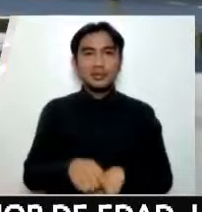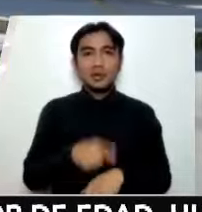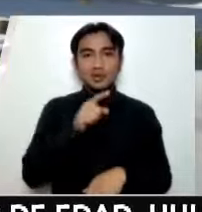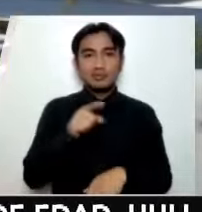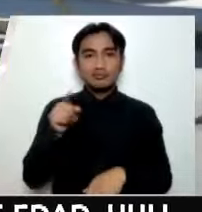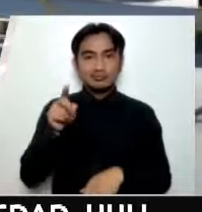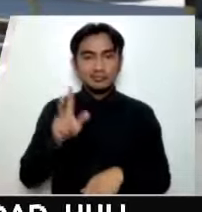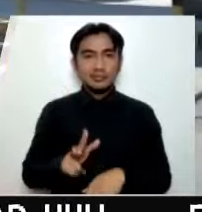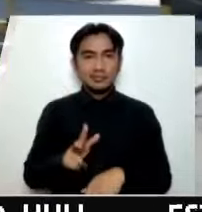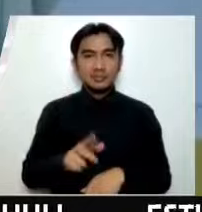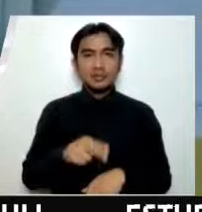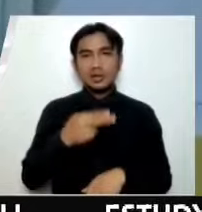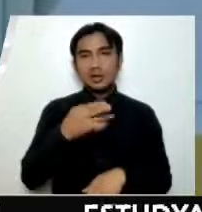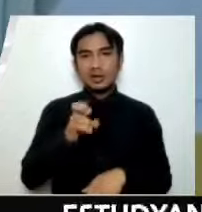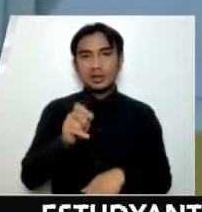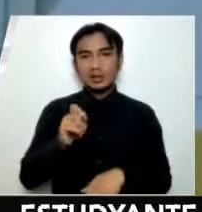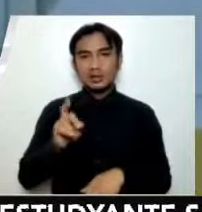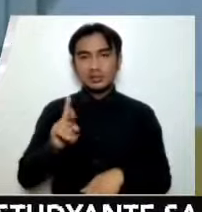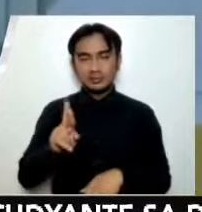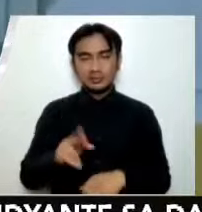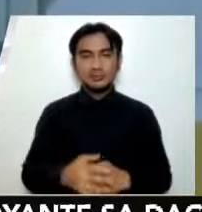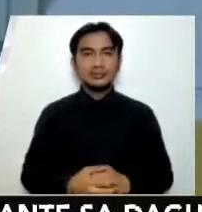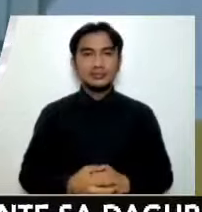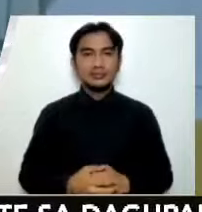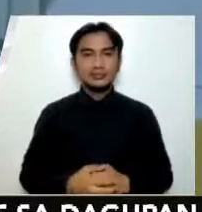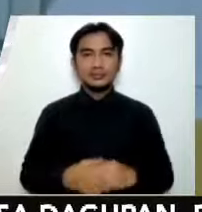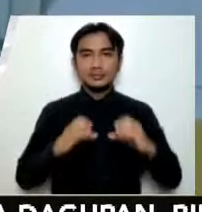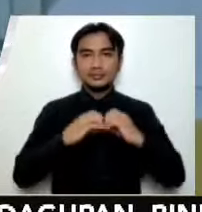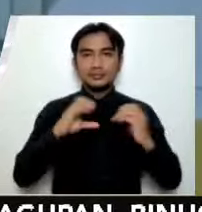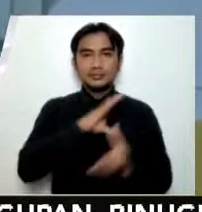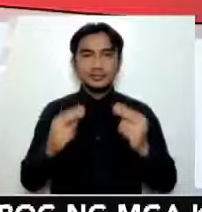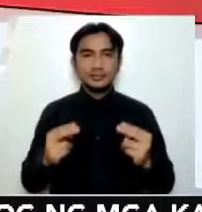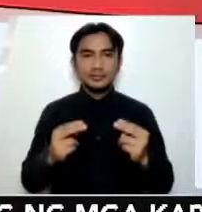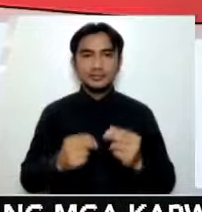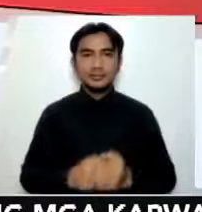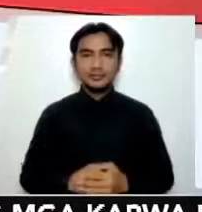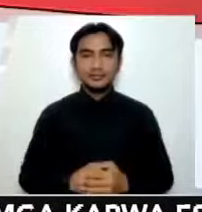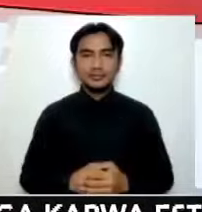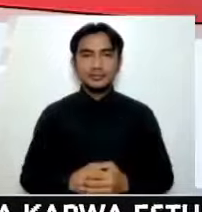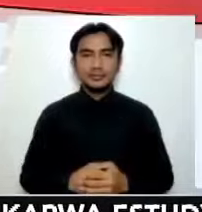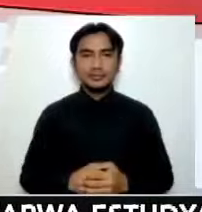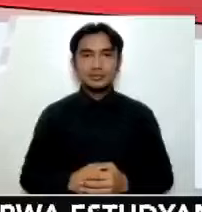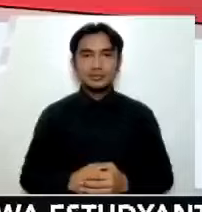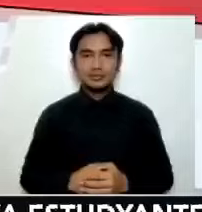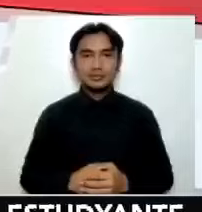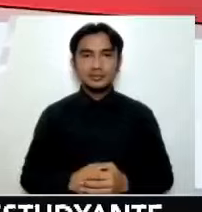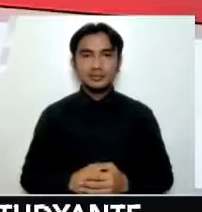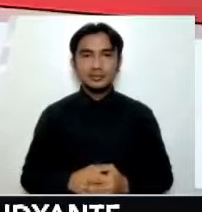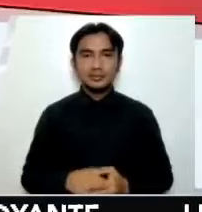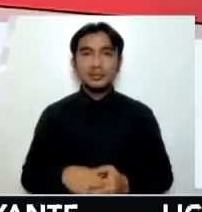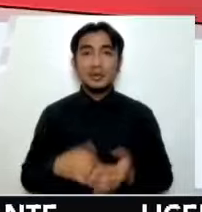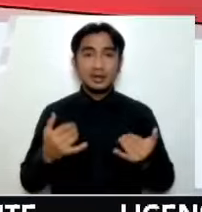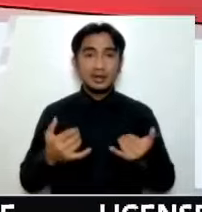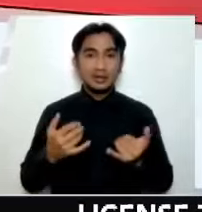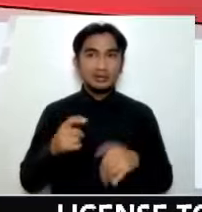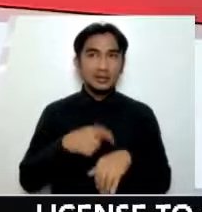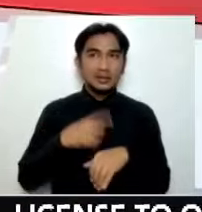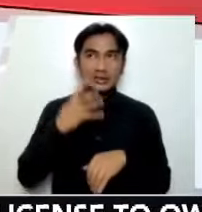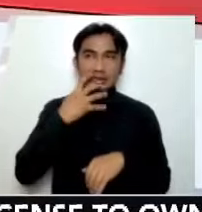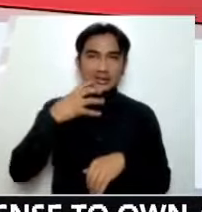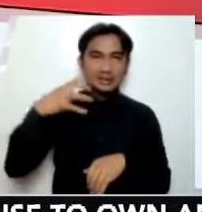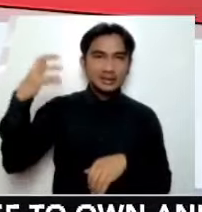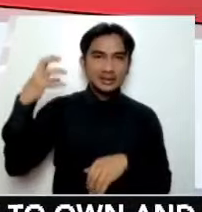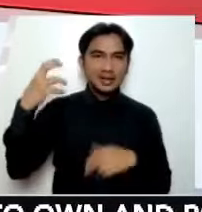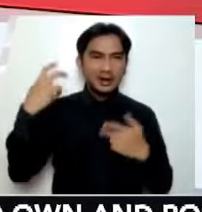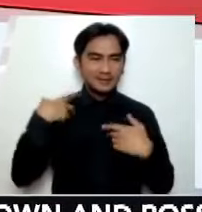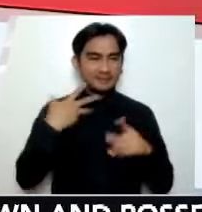bernadet reyas nagbabalita para sa GMA integrated news kungan mainit nagbrown out sa isang barangay sa